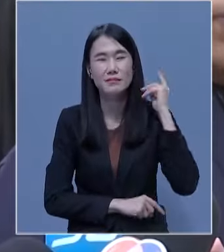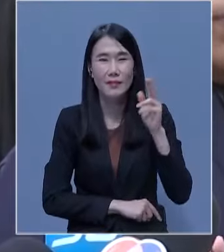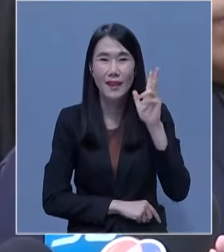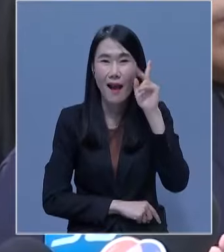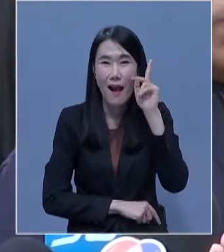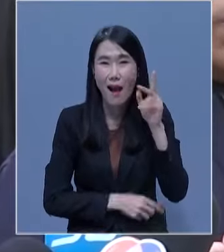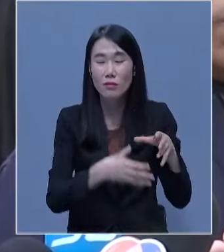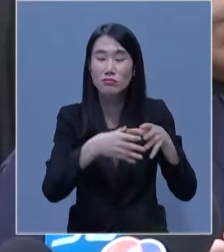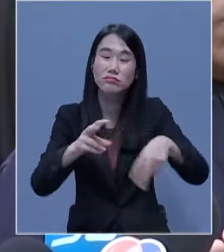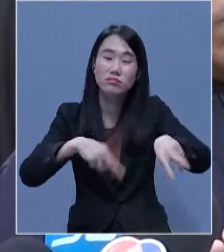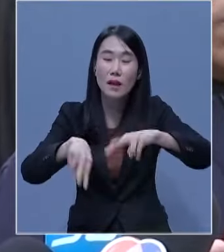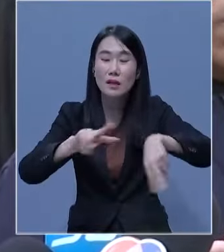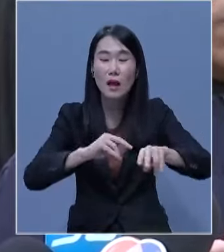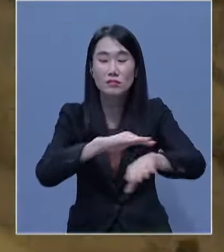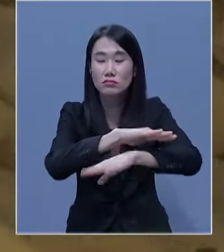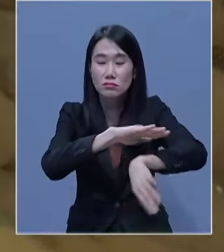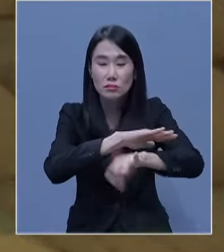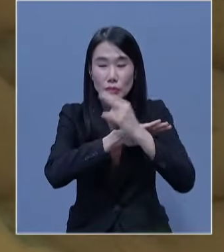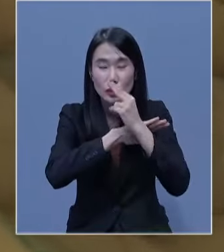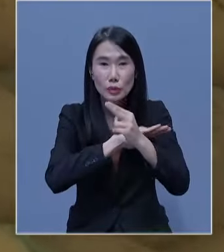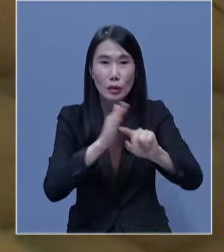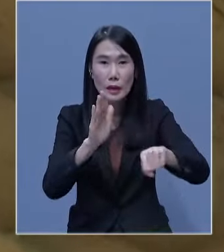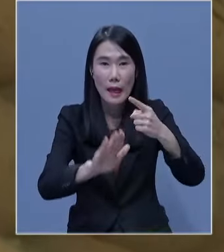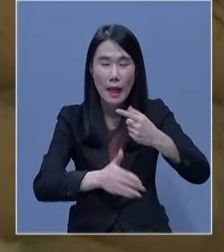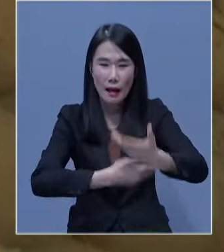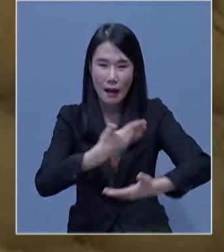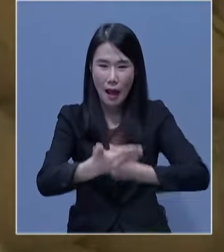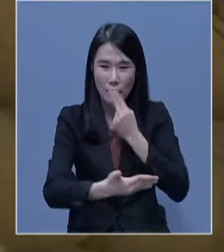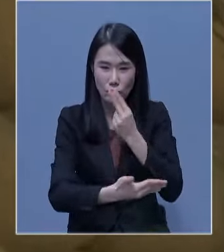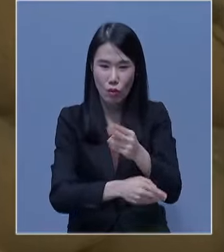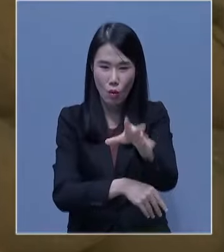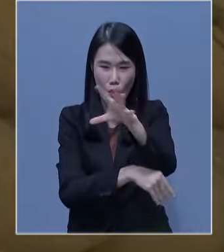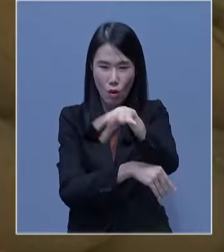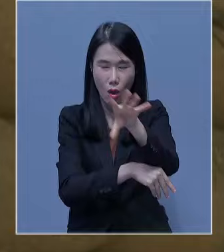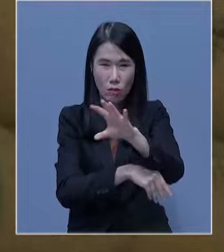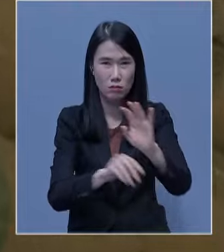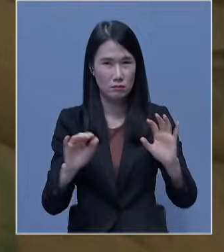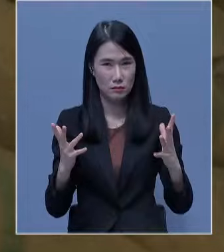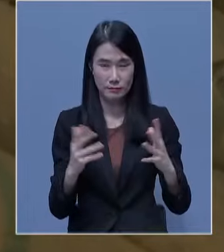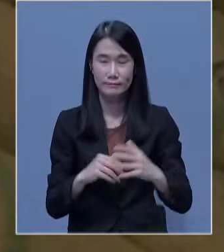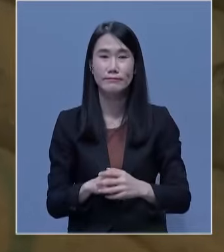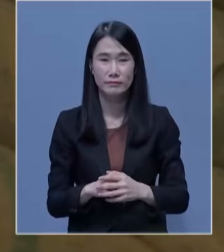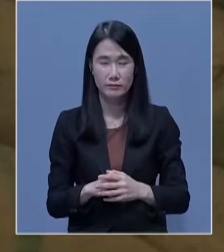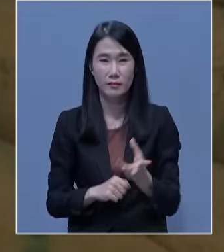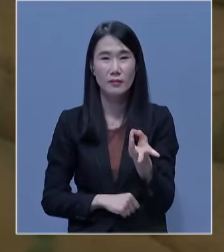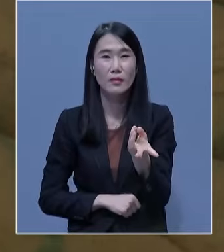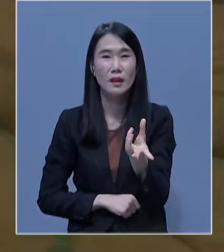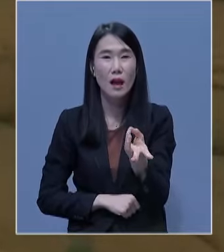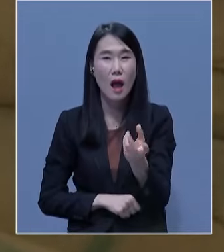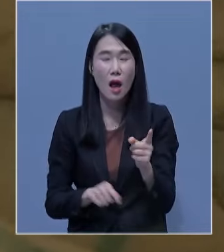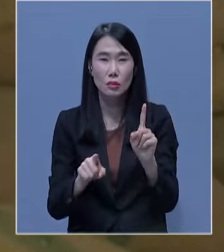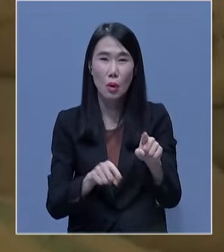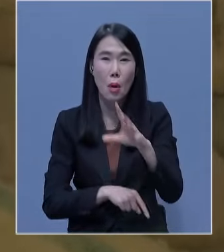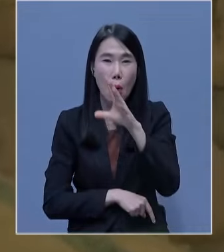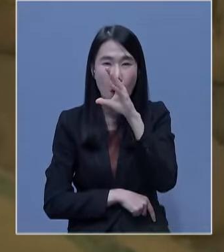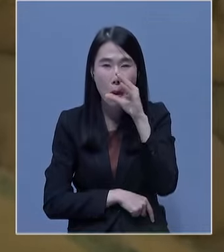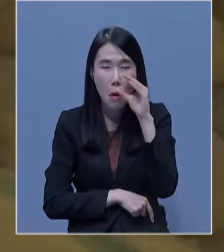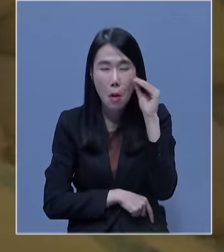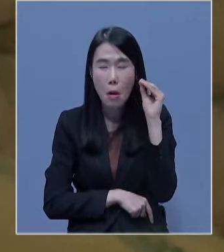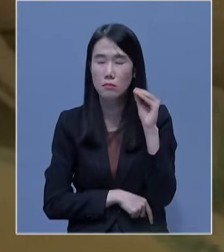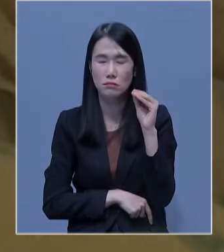านตัวเองเนี่ยไม่ได้มีการย้อมแมวขายแน่นอนข้าวไม่จำเป็นต้องหอมเหมือนข้าวใ